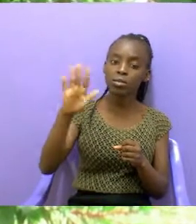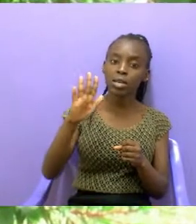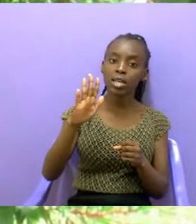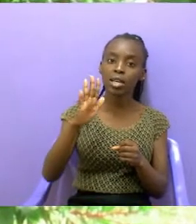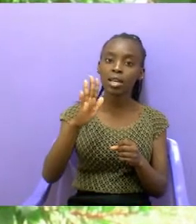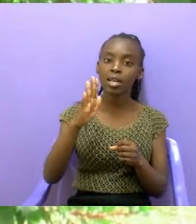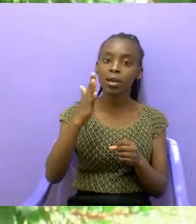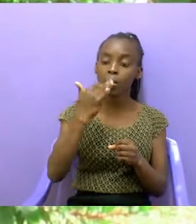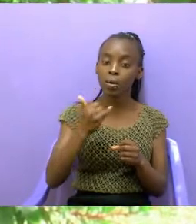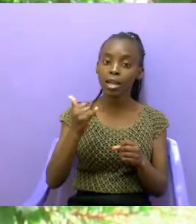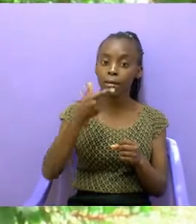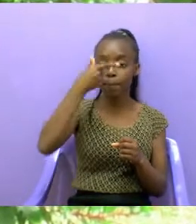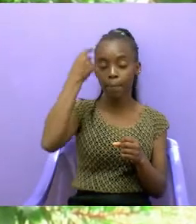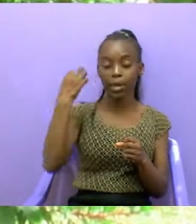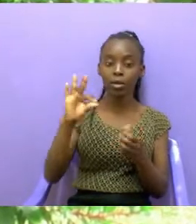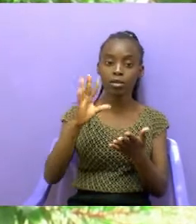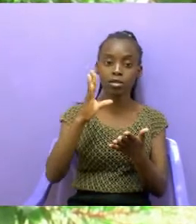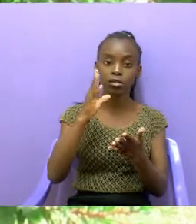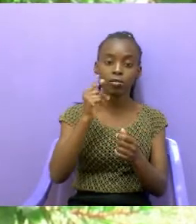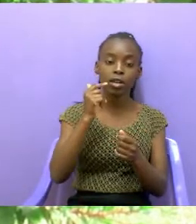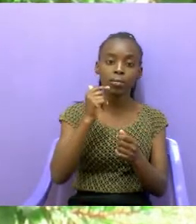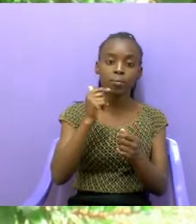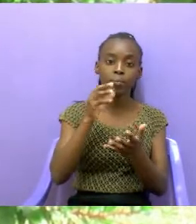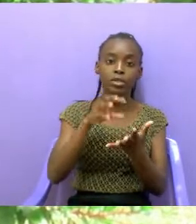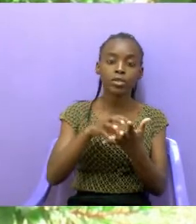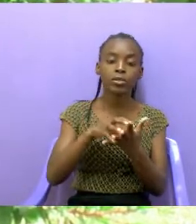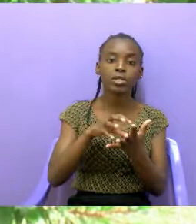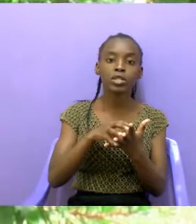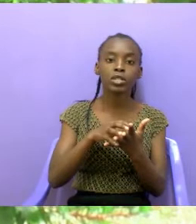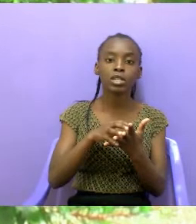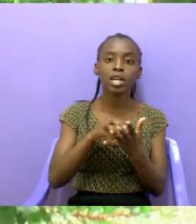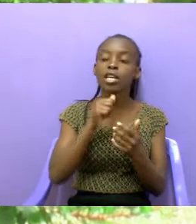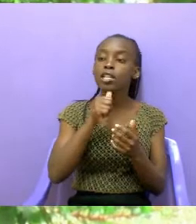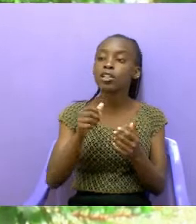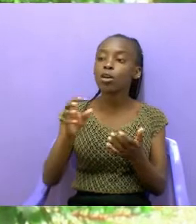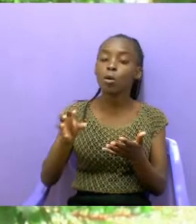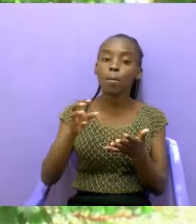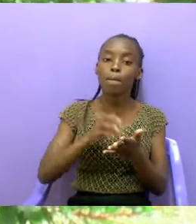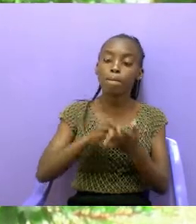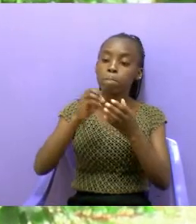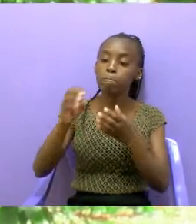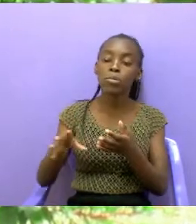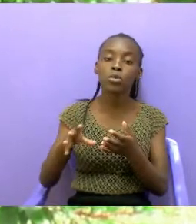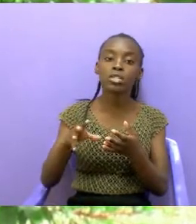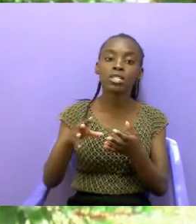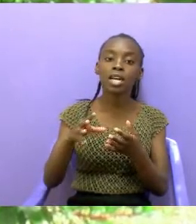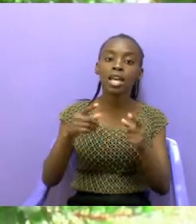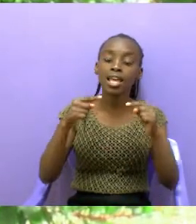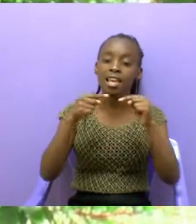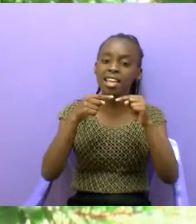Usiachane na ushirika, usiachane, usiweke uadui kati yako na watumishi wa Mungu. Usiweke uadui kati yako na Mungu. Kuna mtu